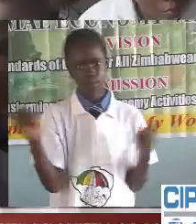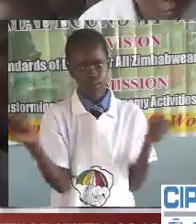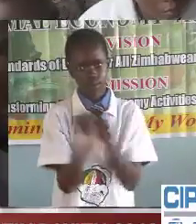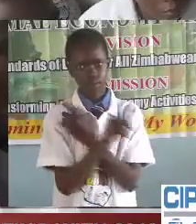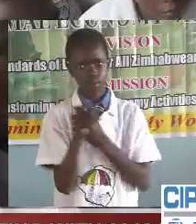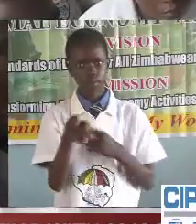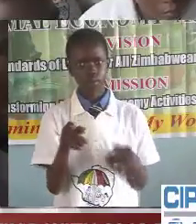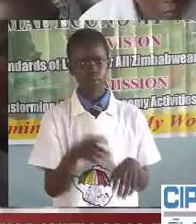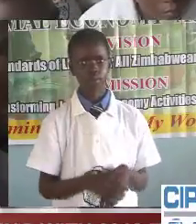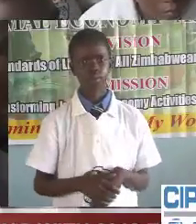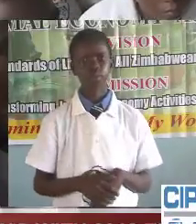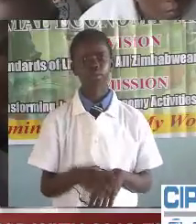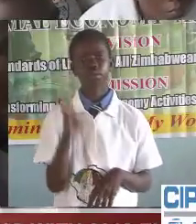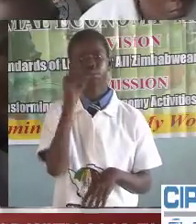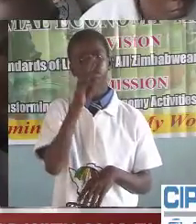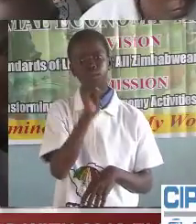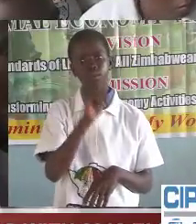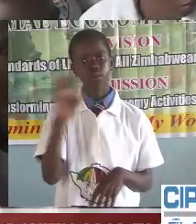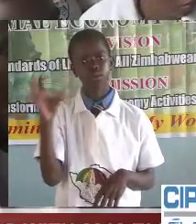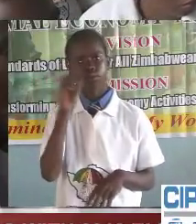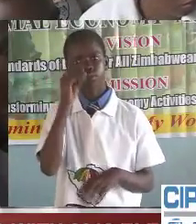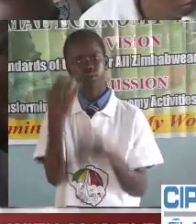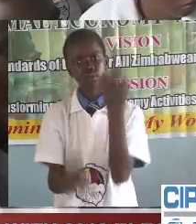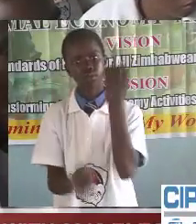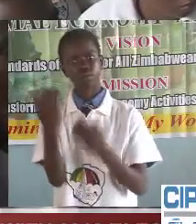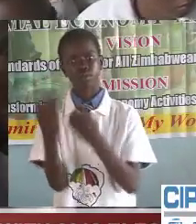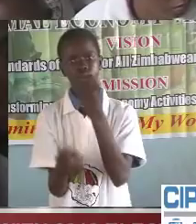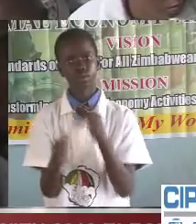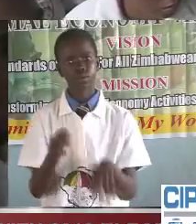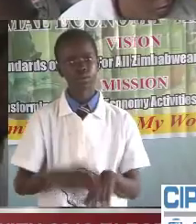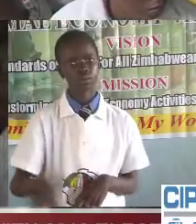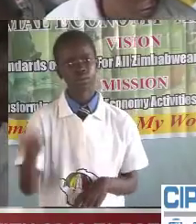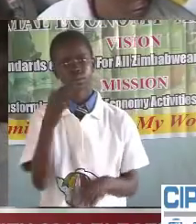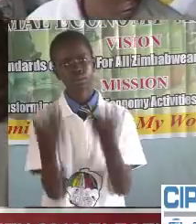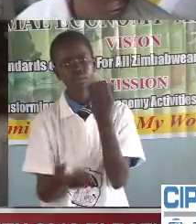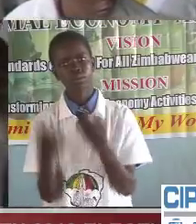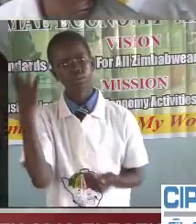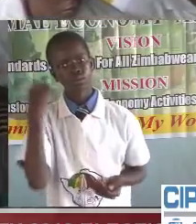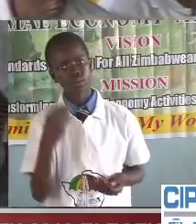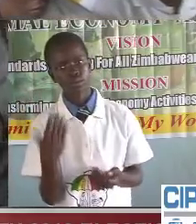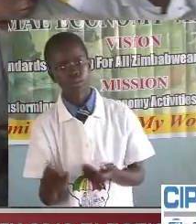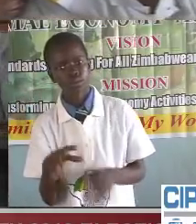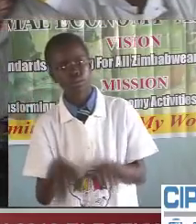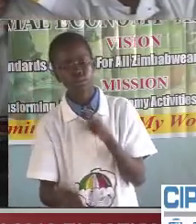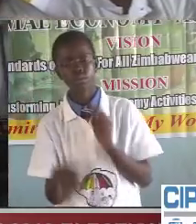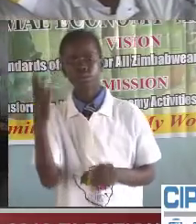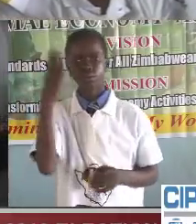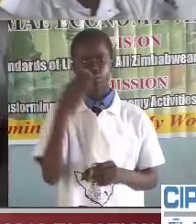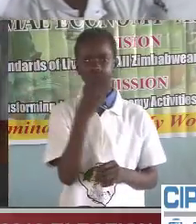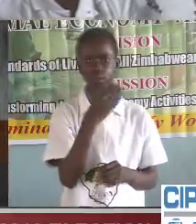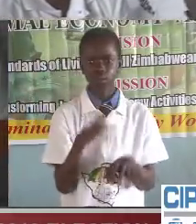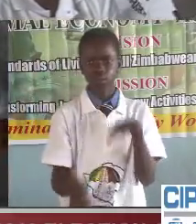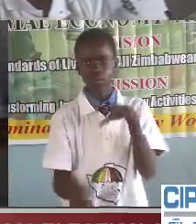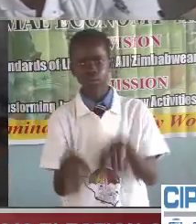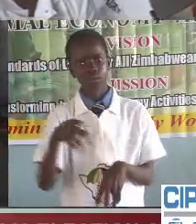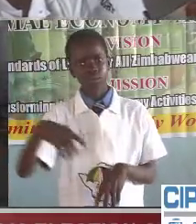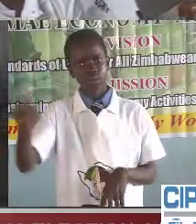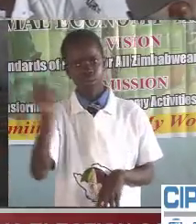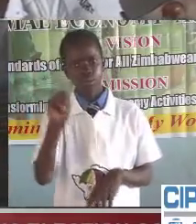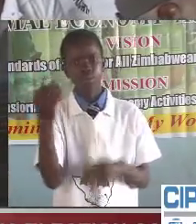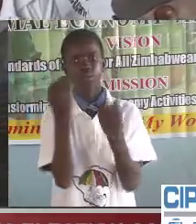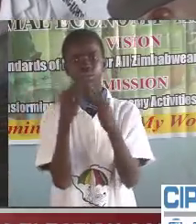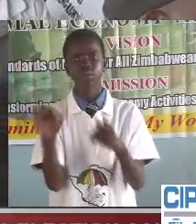tauchinja isu makansela takwanisa kuti vana vevanhu vakanorarama neurema vachikwanisa kuinda pazvikoro